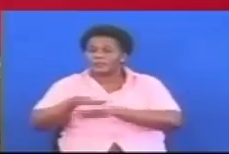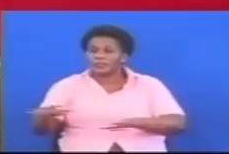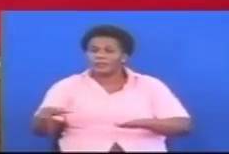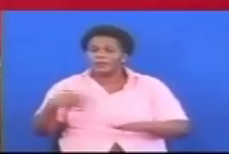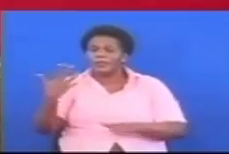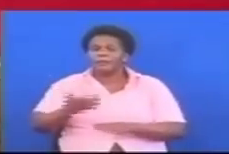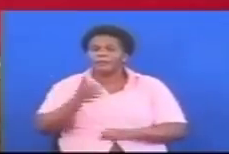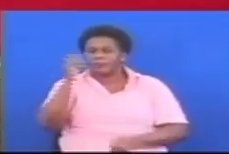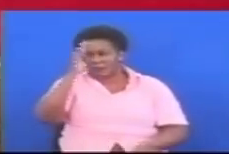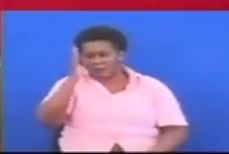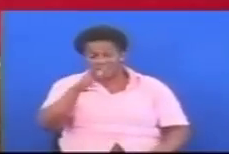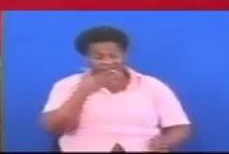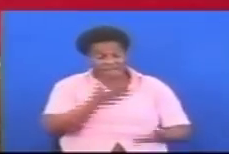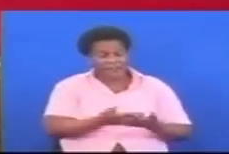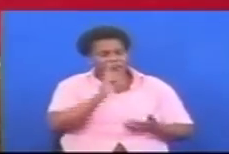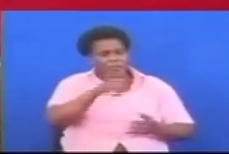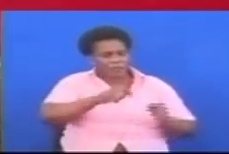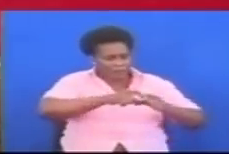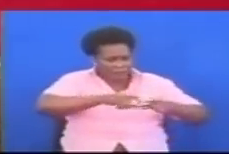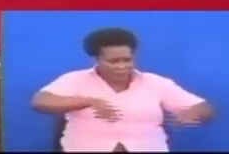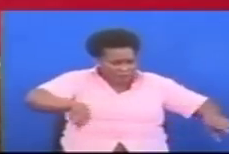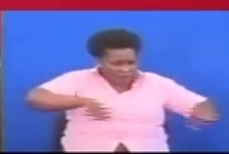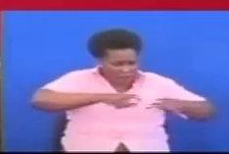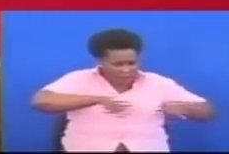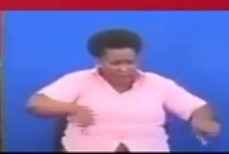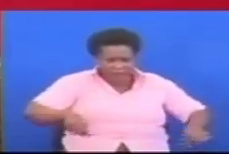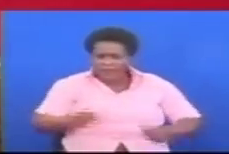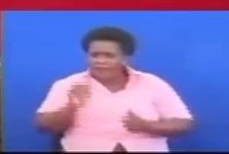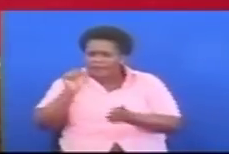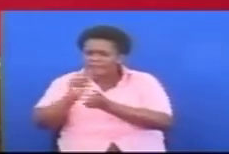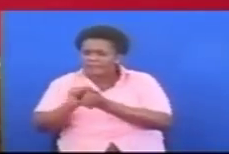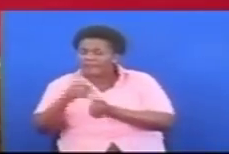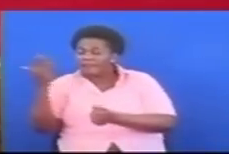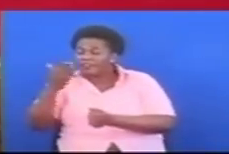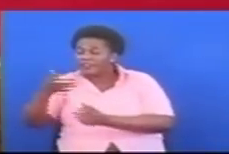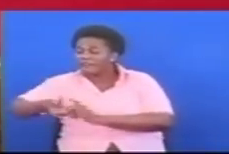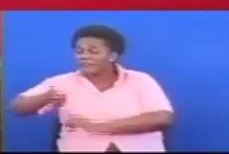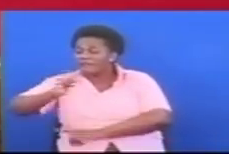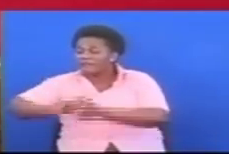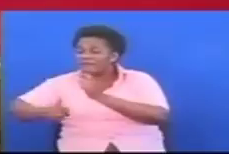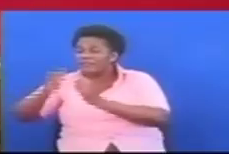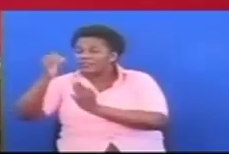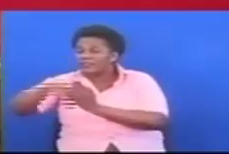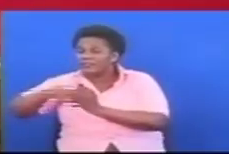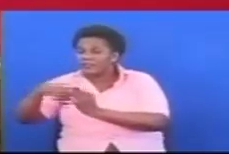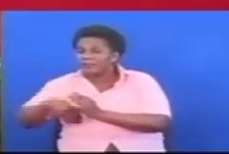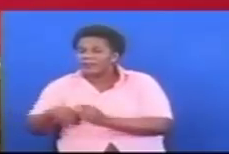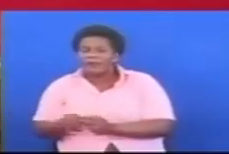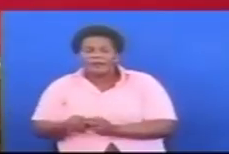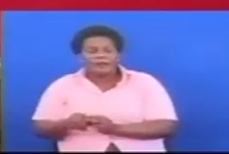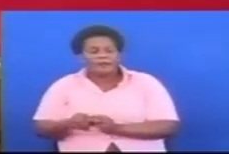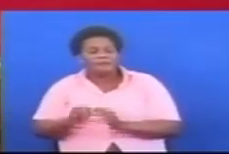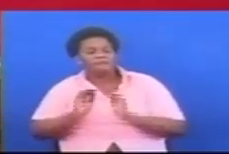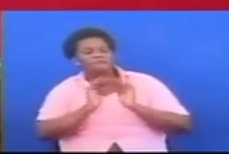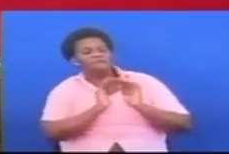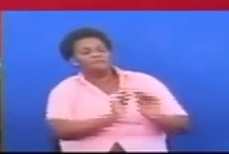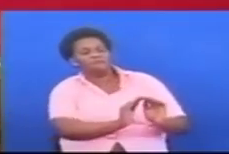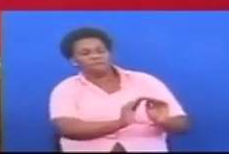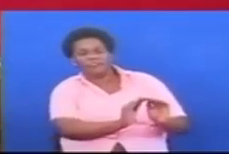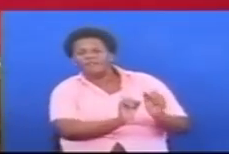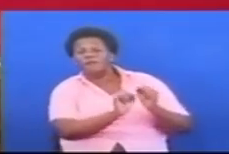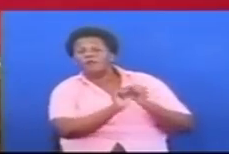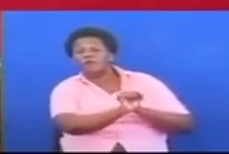mfano, kuna mabomba na vifaa vingine vya ujenzi ya visima vya maji vimekwama bandarini Dar es Salaam toka mwezi Desemba